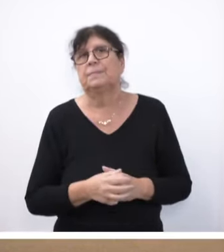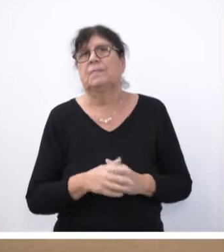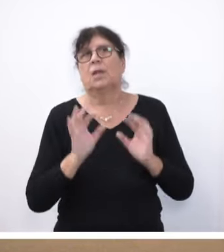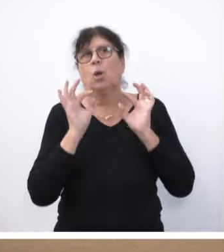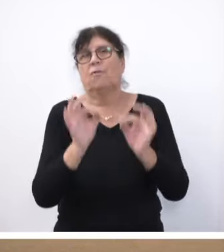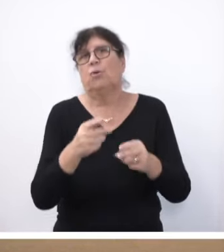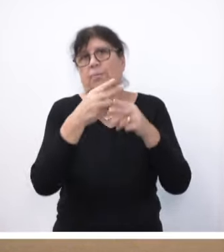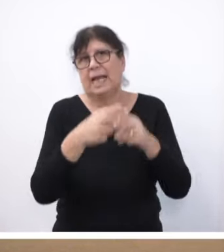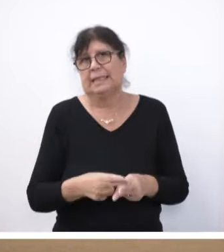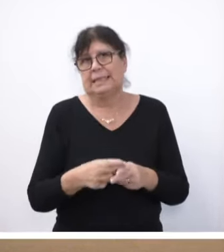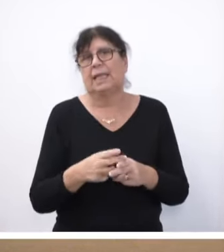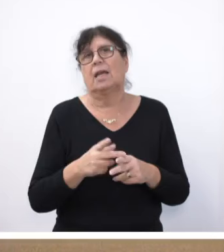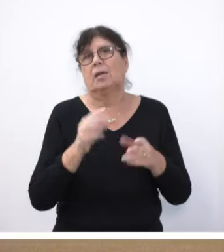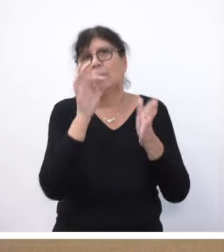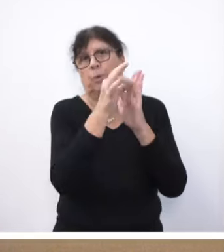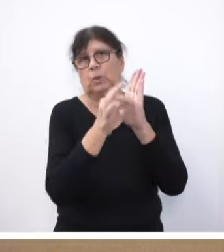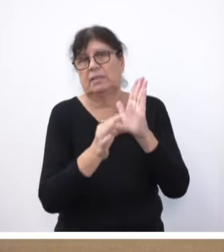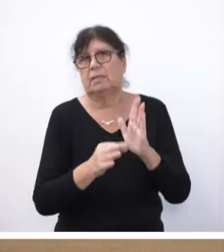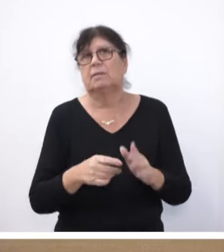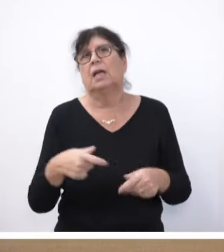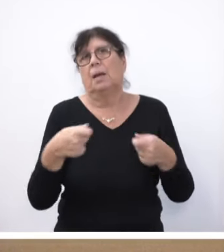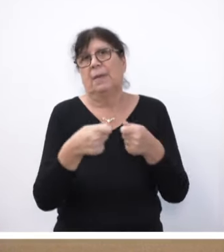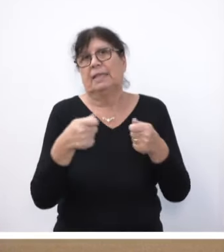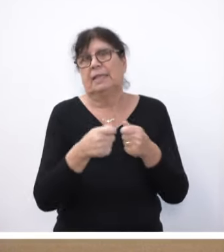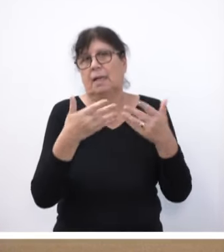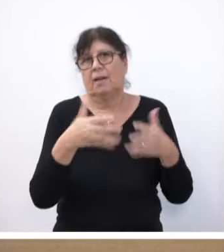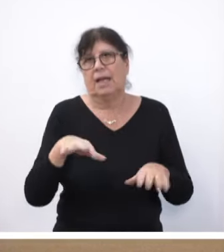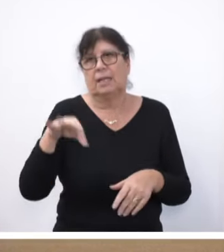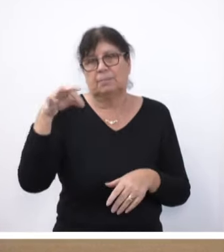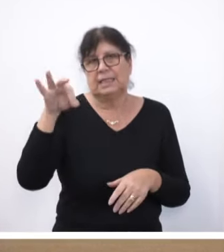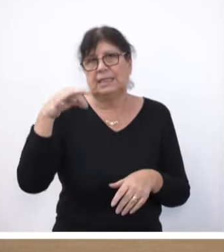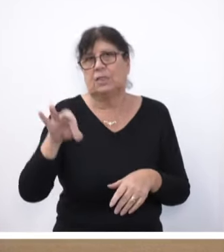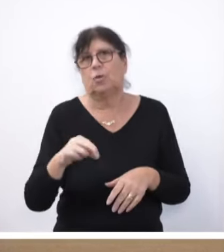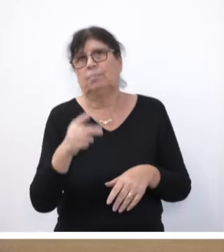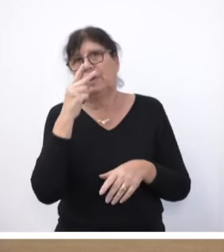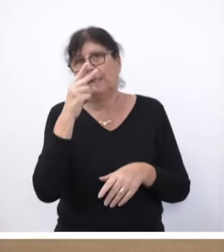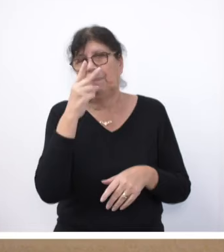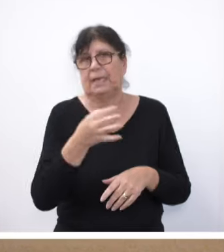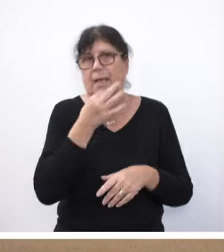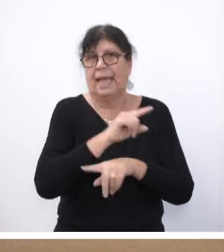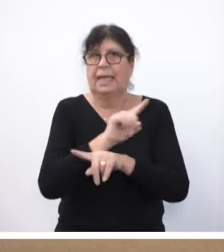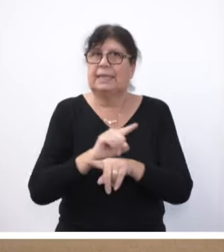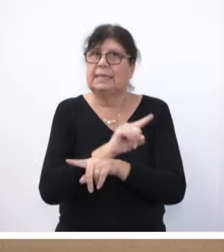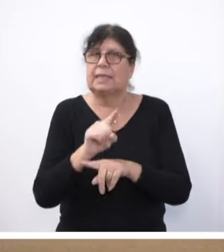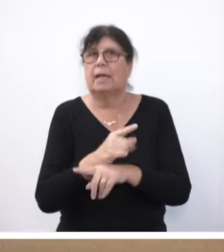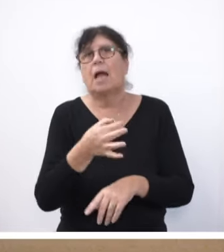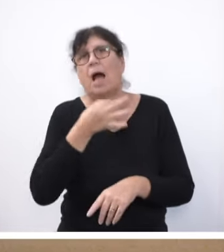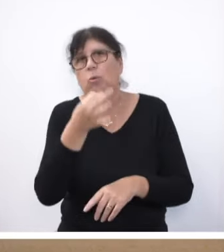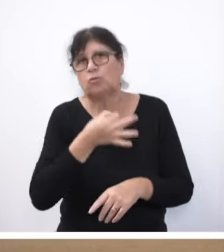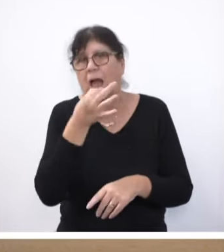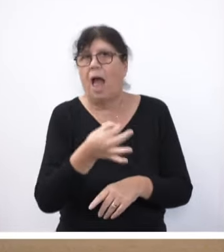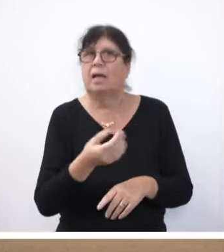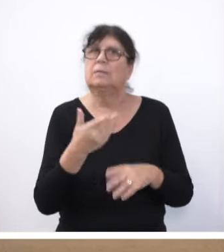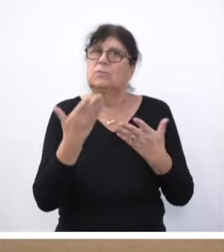Für die übrigen Tagesordnungspunkte haben sich die Mitglieder des erweiterten Präsidiums im Hinblick auf die Redezeit für die Aussprache auf